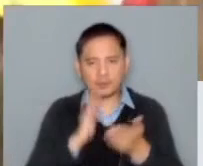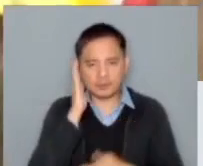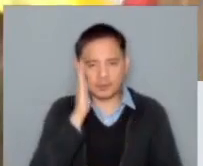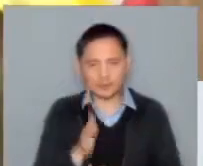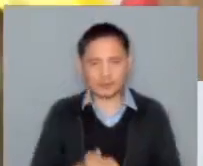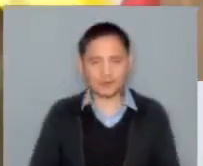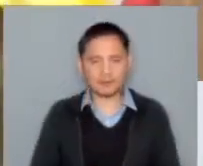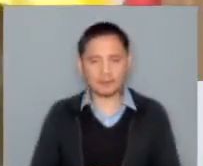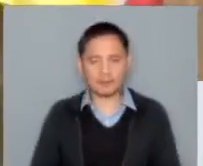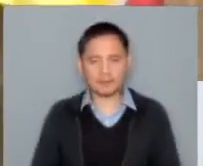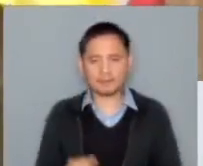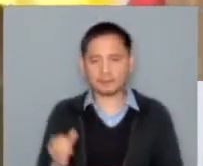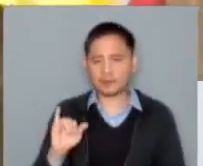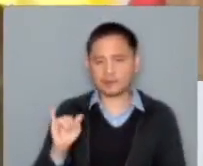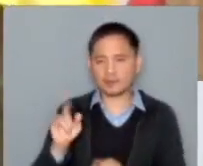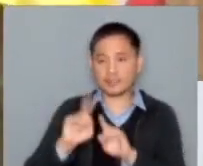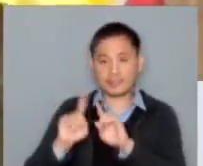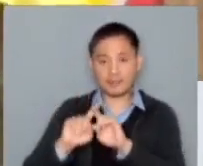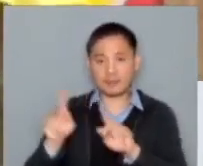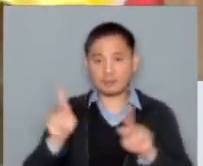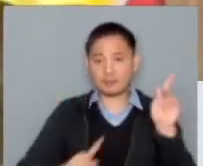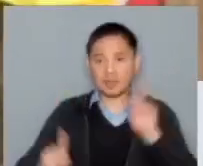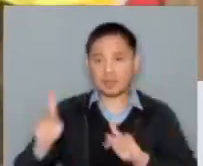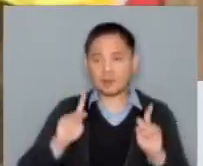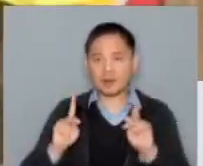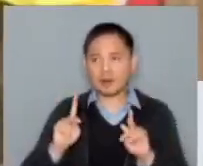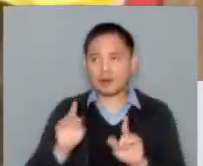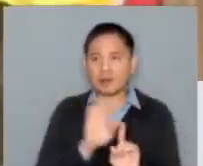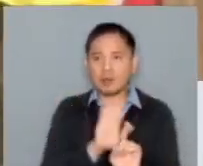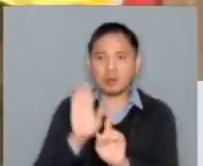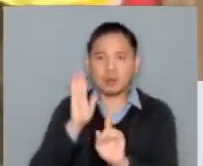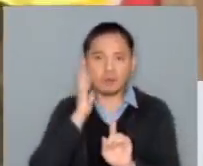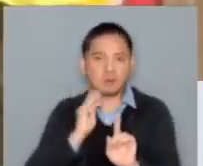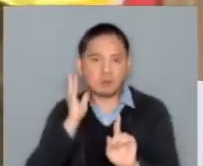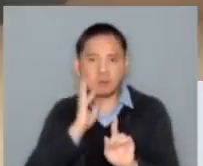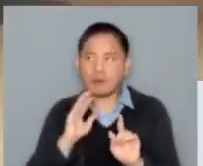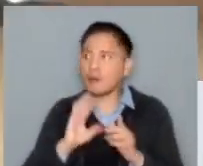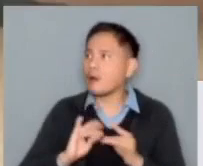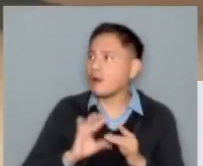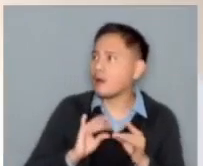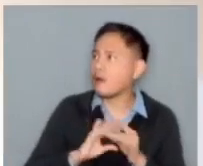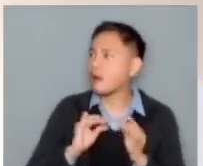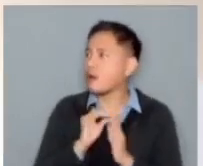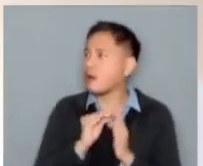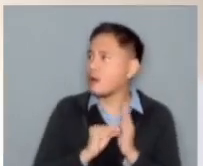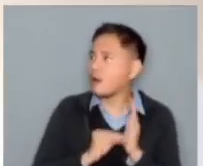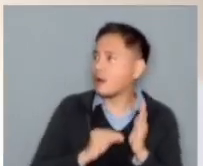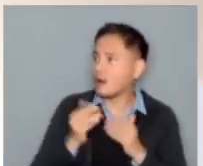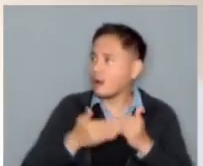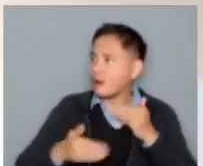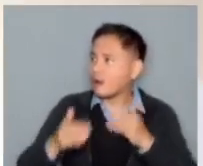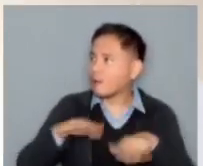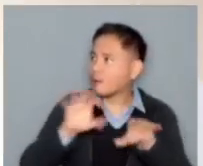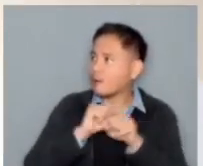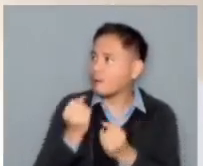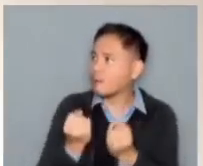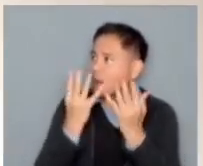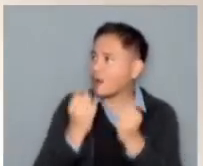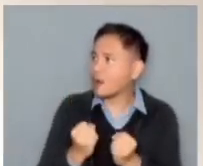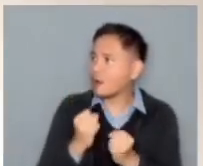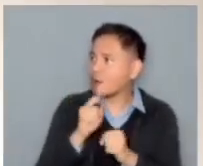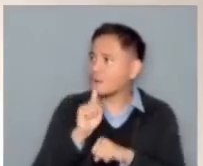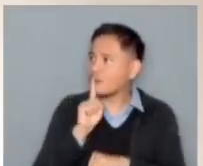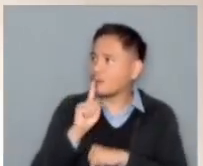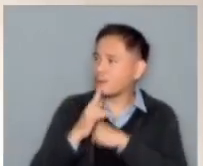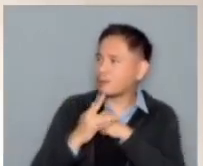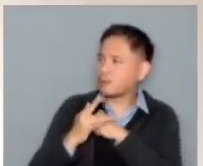naman ang ilang nakaligtas ang kanilang naranasan matapos ang nangyaring pagsabog. Many were running, going outside. Many